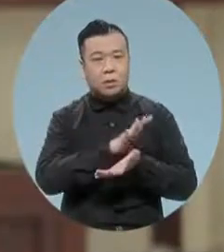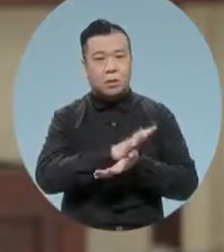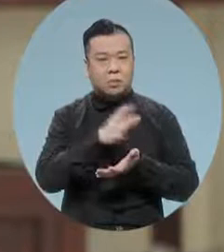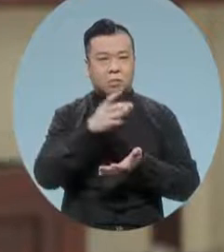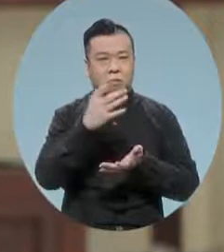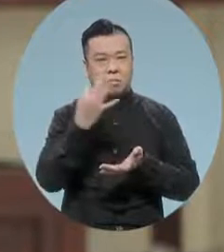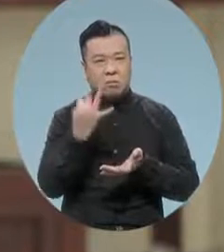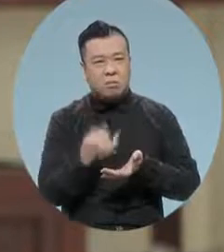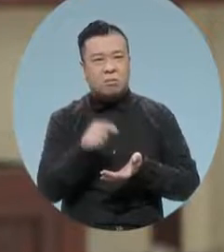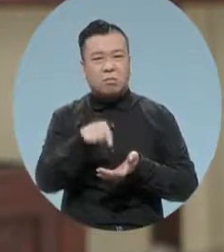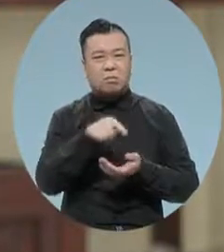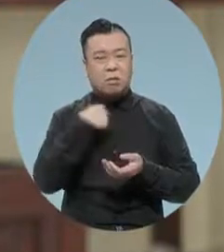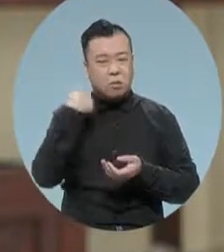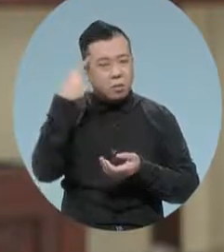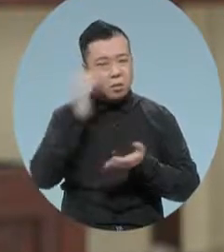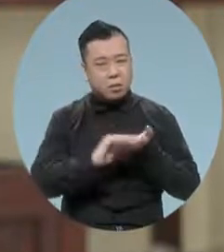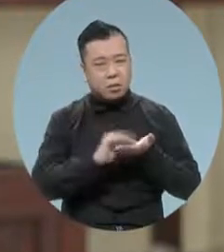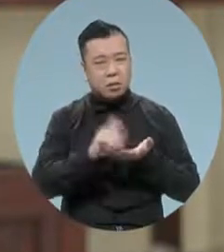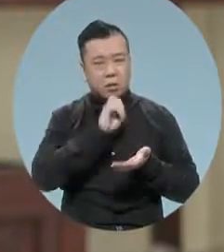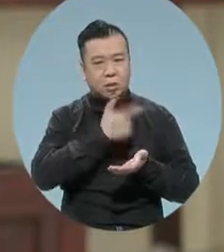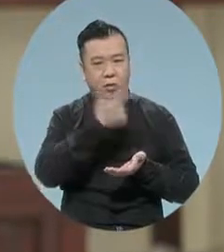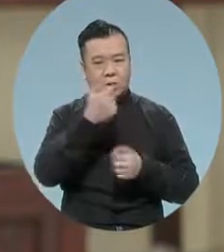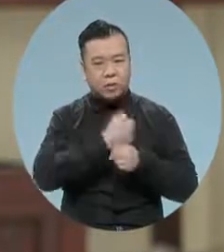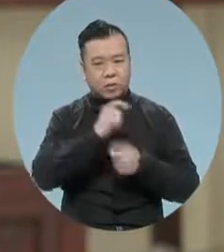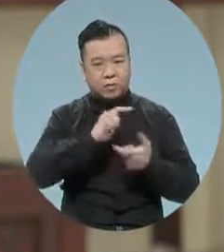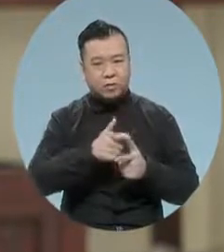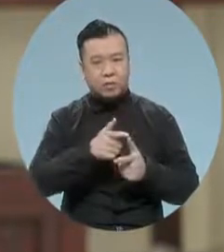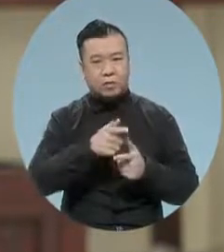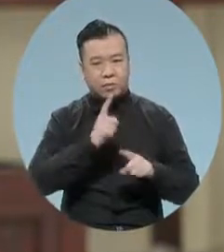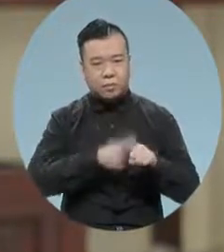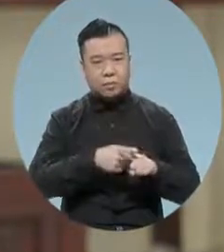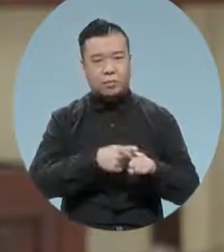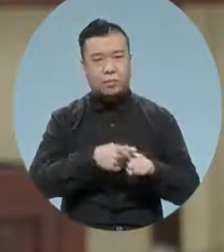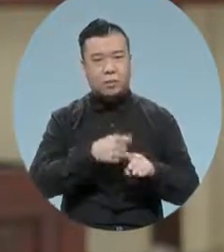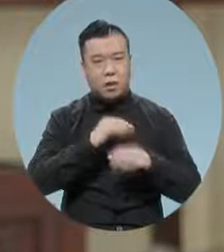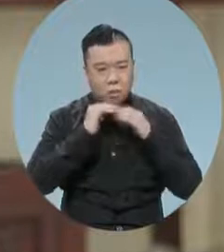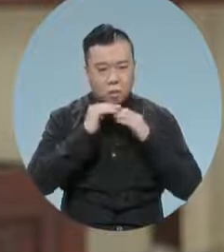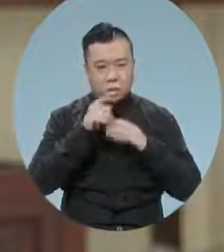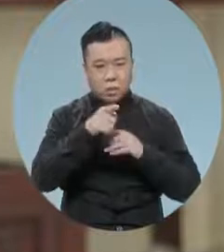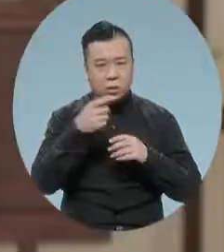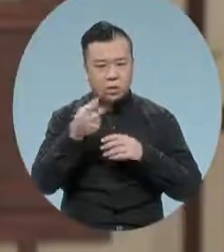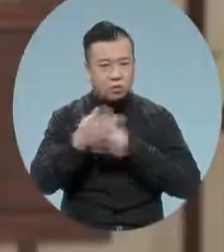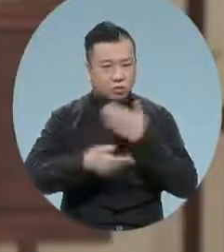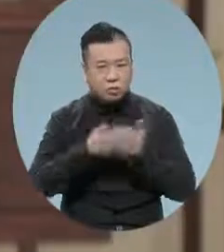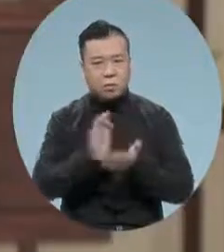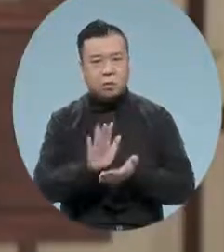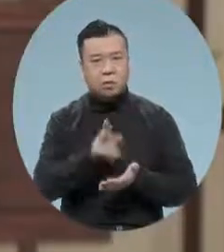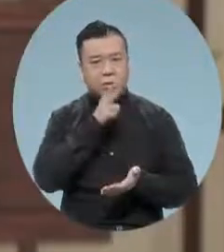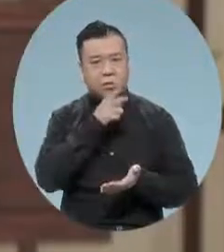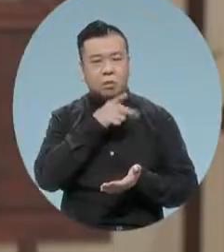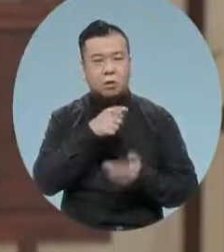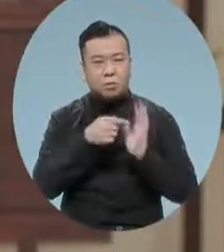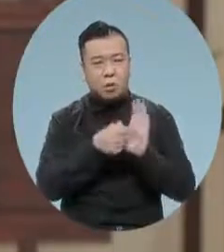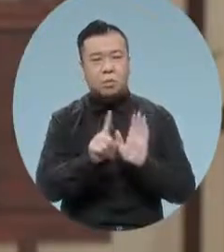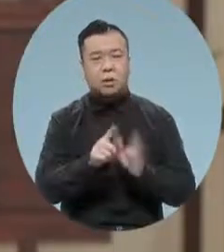面，我很清楚感覺到有一些做法很期待不要再重複的。譬如好像舉個